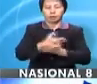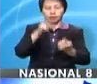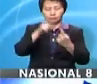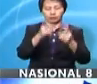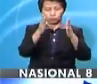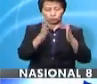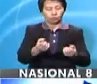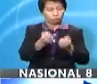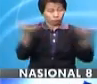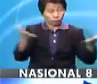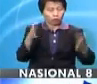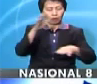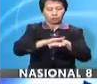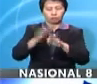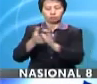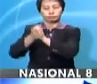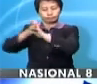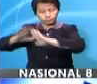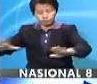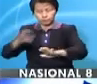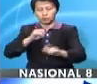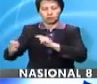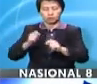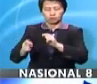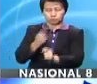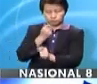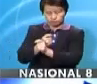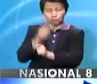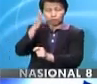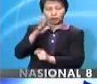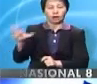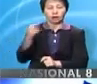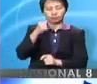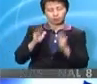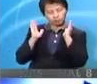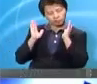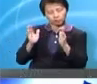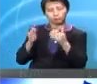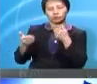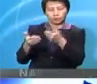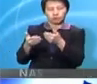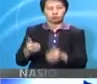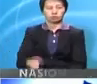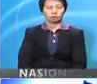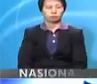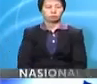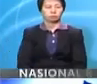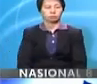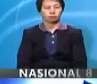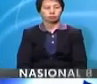kepada umum atas sebab keselamatan dan tindakan tetap akan diambil dalam tempoh terdekat.